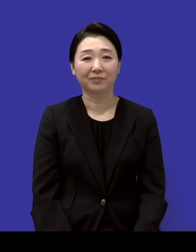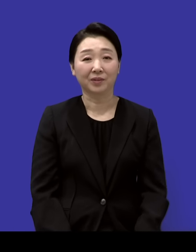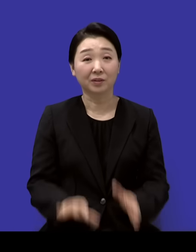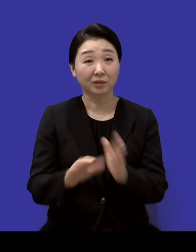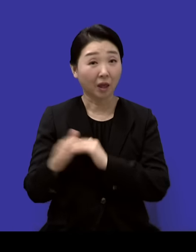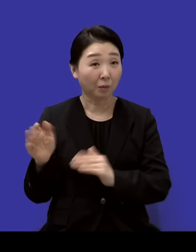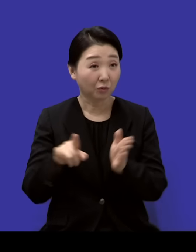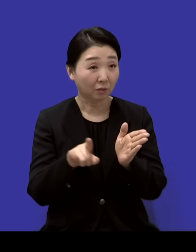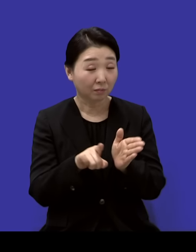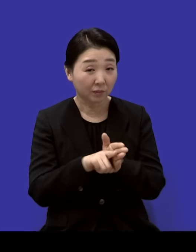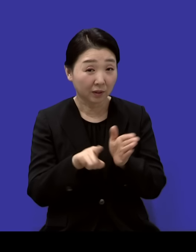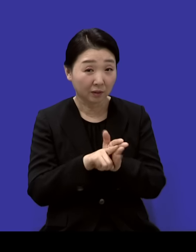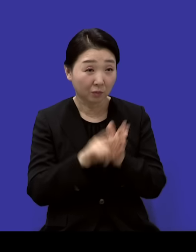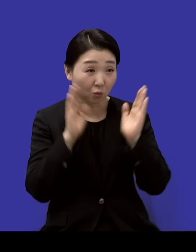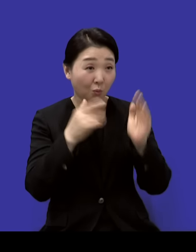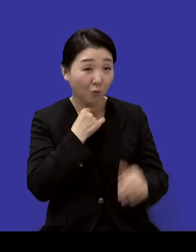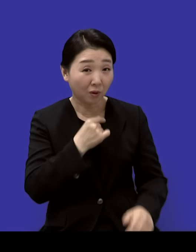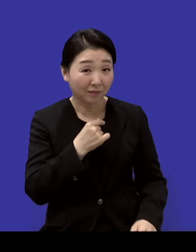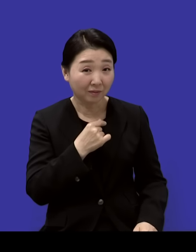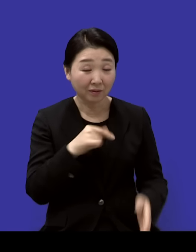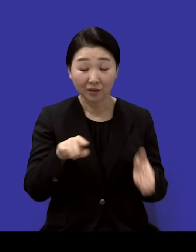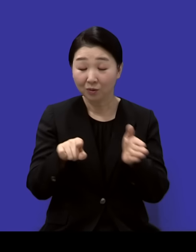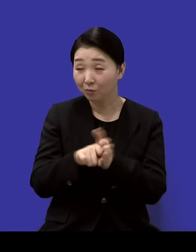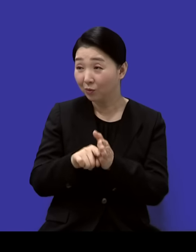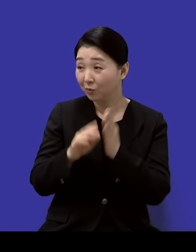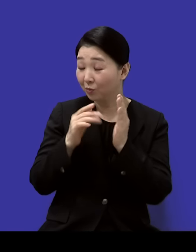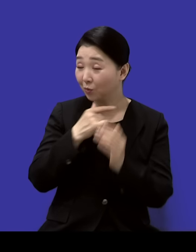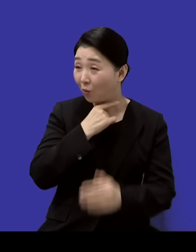비전을 품으셨어요? 신학의 비전은